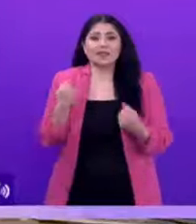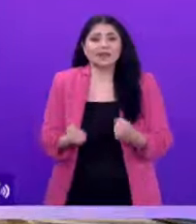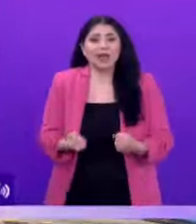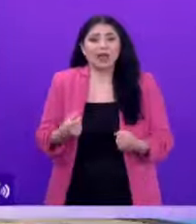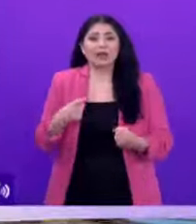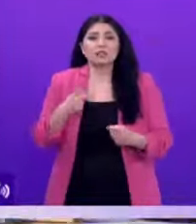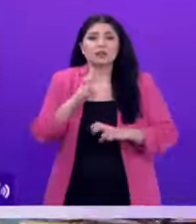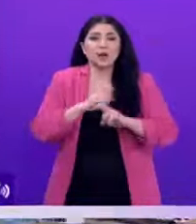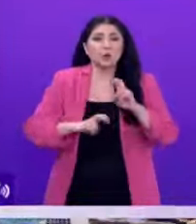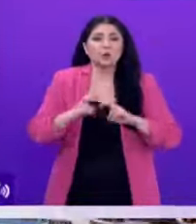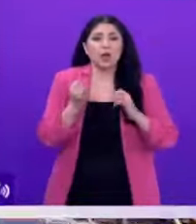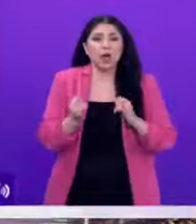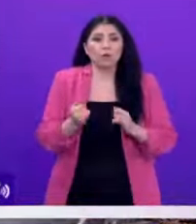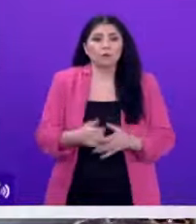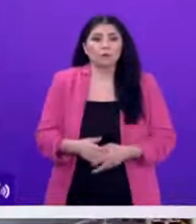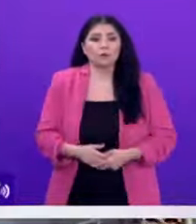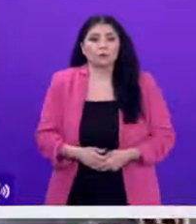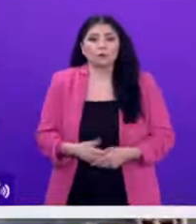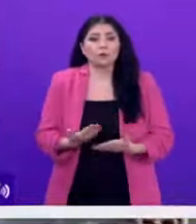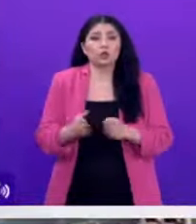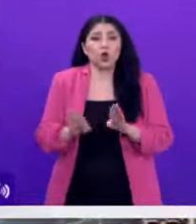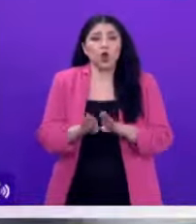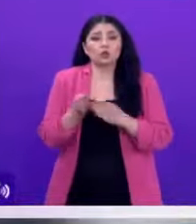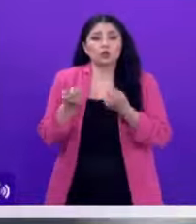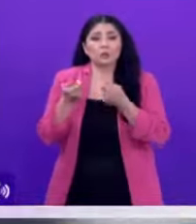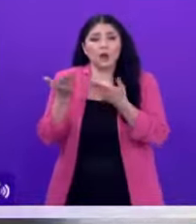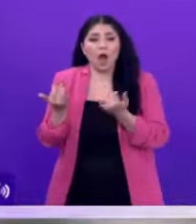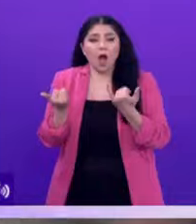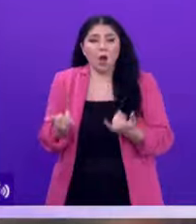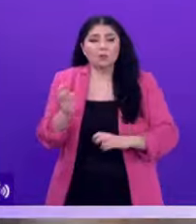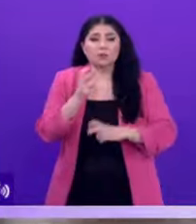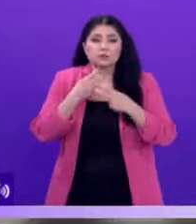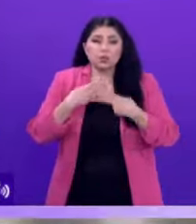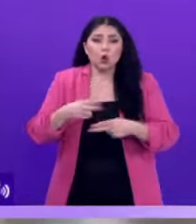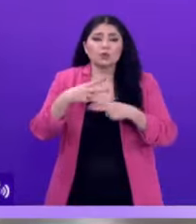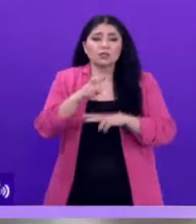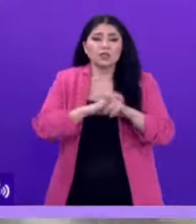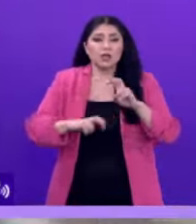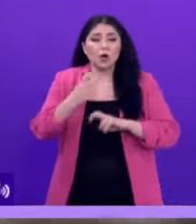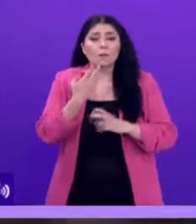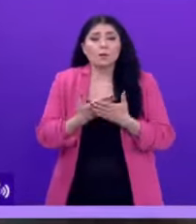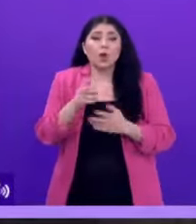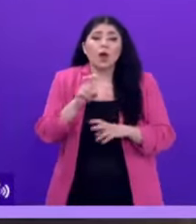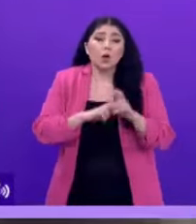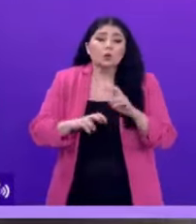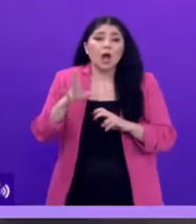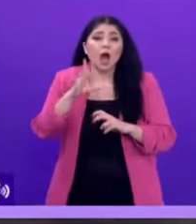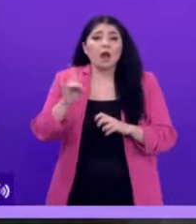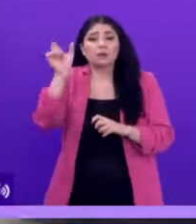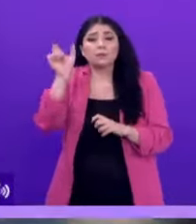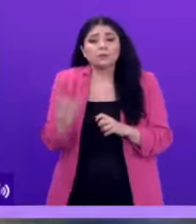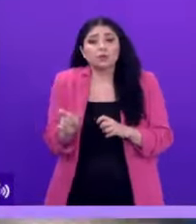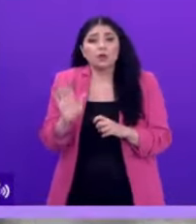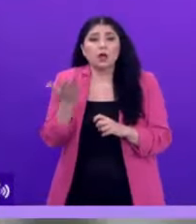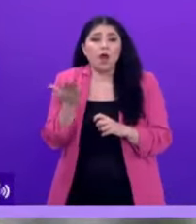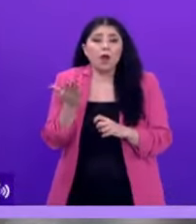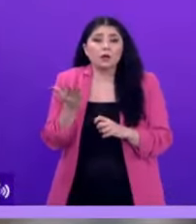acest moment pentru colegii dumneavoastră? În acest moment se intervine în continuare pentru căutarea eventualilor persoane